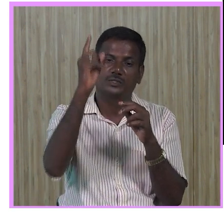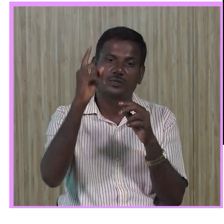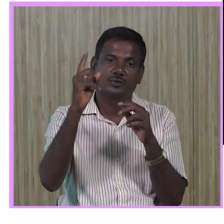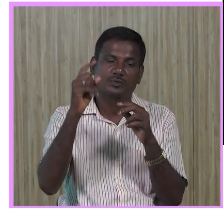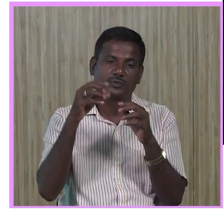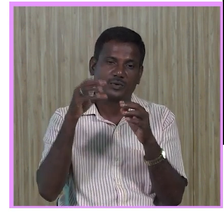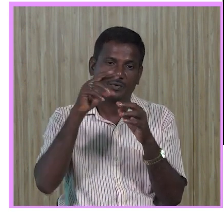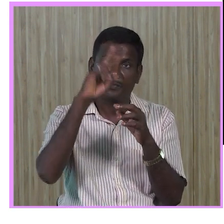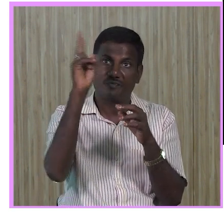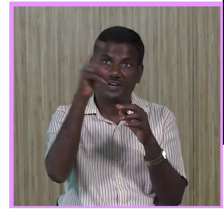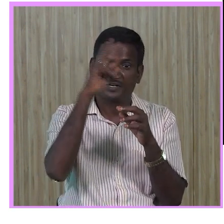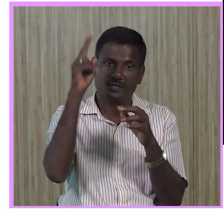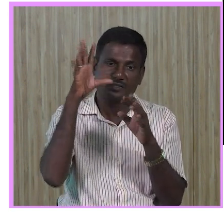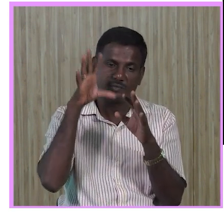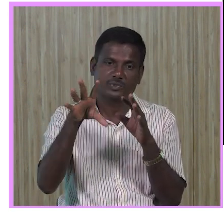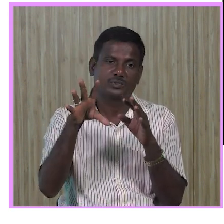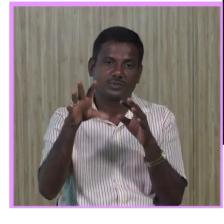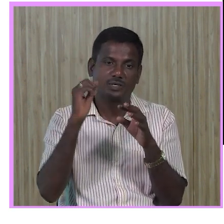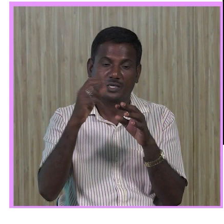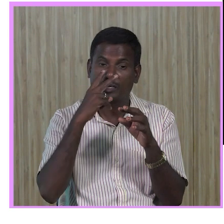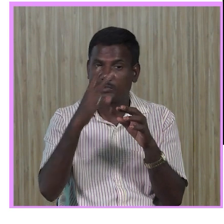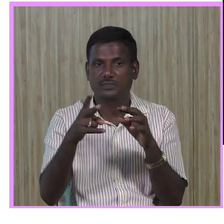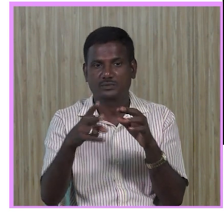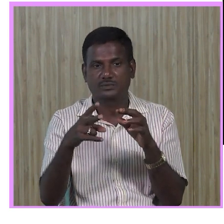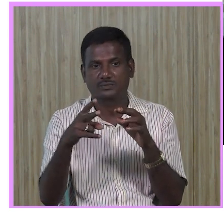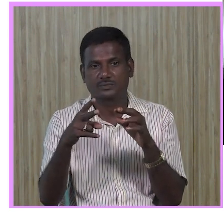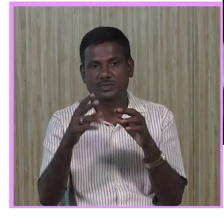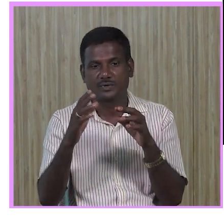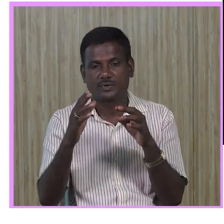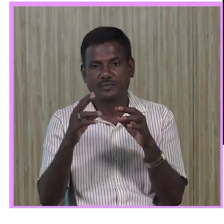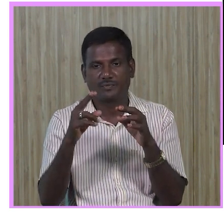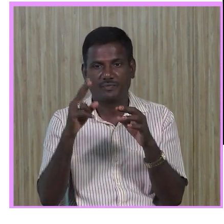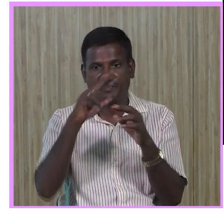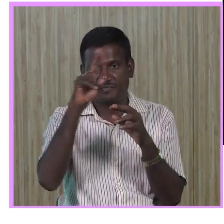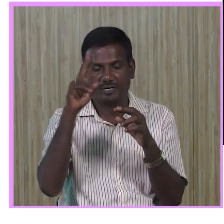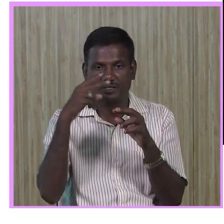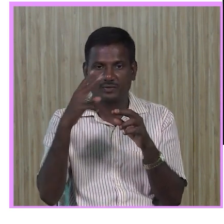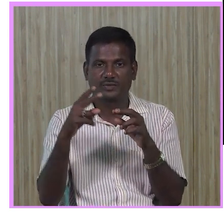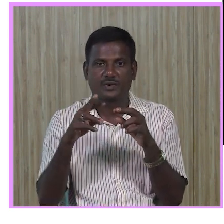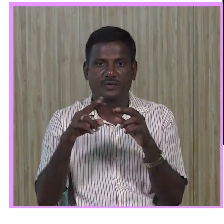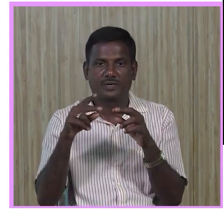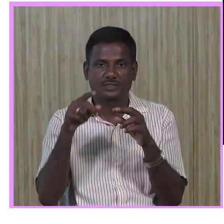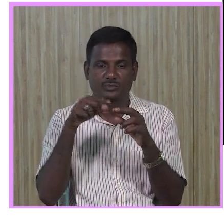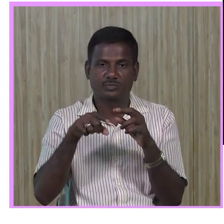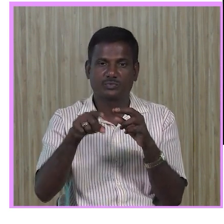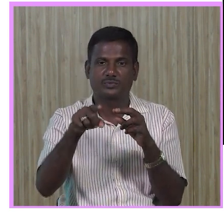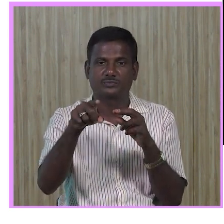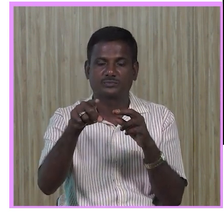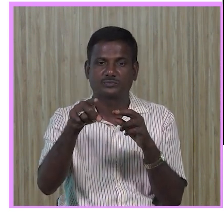பிறகு வழிநடத்து அமைப்பின் மூலமாக, அது எங்கே இருக்குன்னு சொல்லியிருக்கேன், ராக்கெட் பகுதிகளை சொல்லியிருக்கோம், அந்த வழிநடத்து அமைப்பின்